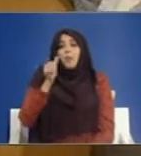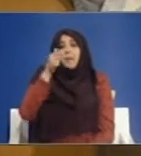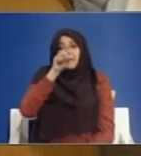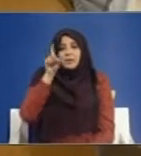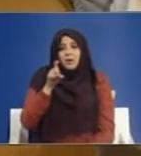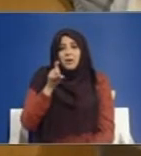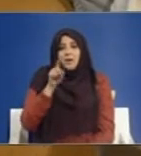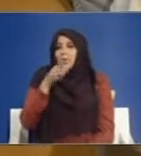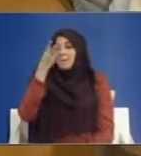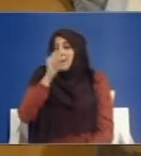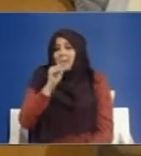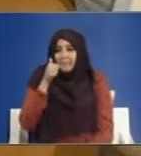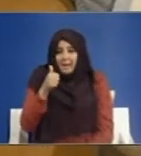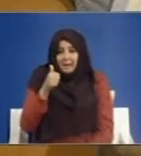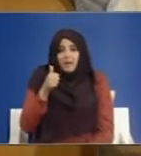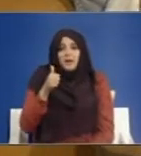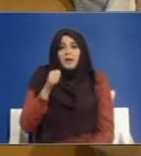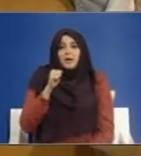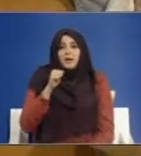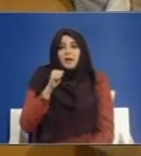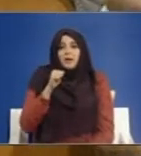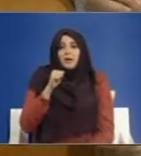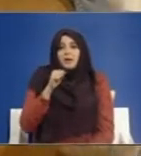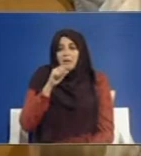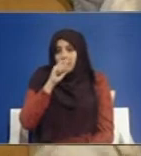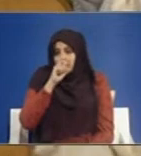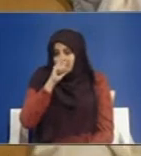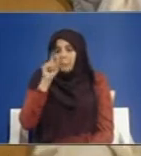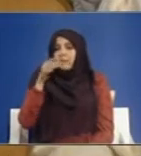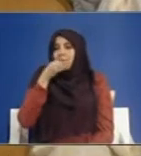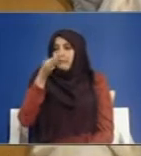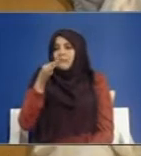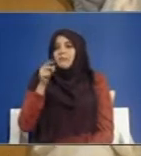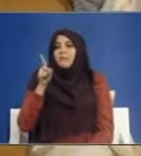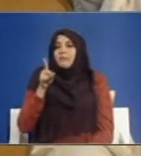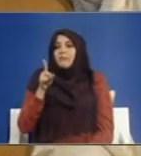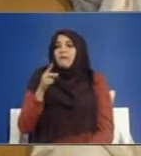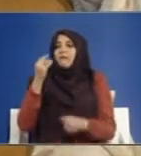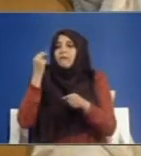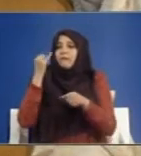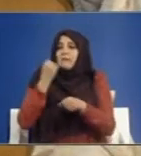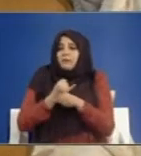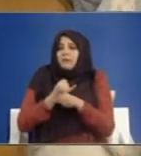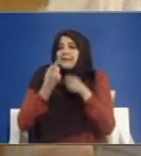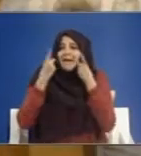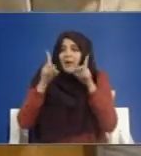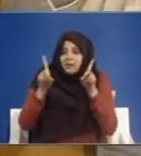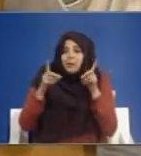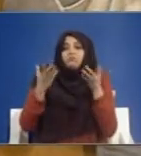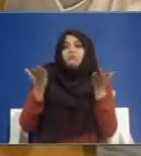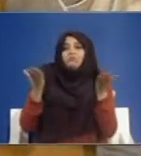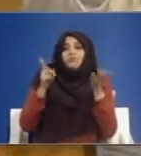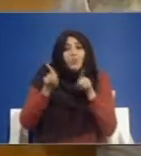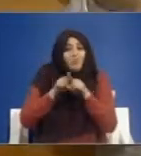ما فهمتش مليح التفصيل، لكن راح نقول رجلها. راح نقول بانه اي تصريح غير صحيح فهو